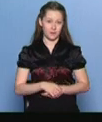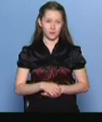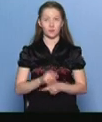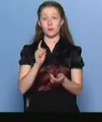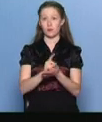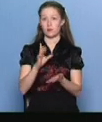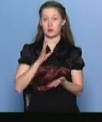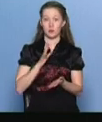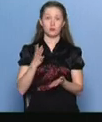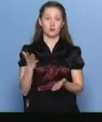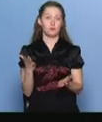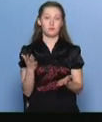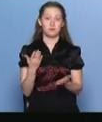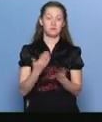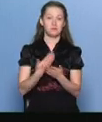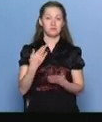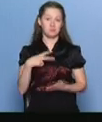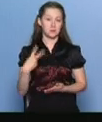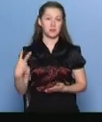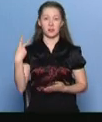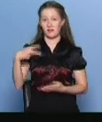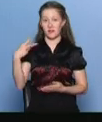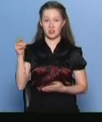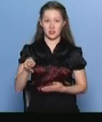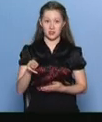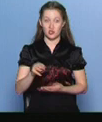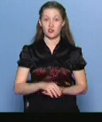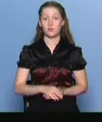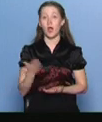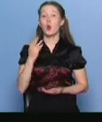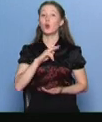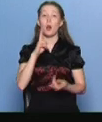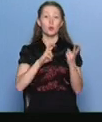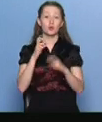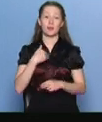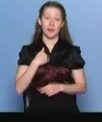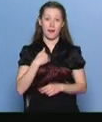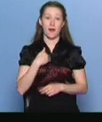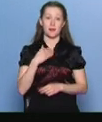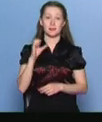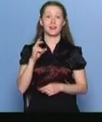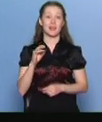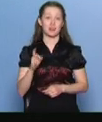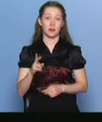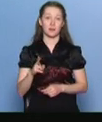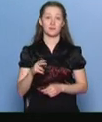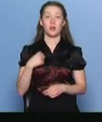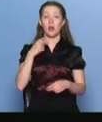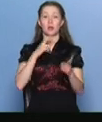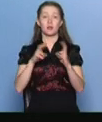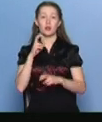нужно здесь по такой работе. Минимум 20 тысяч. А какую работу ищете? Я сантехник. Ищу работу по своей